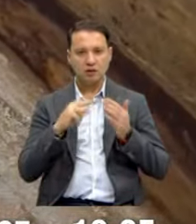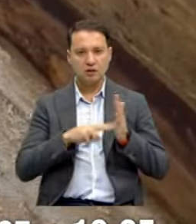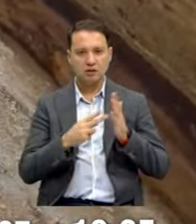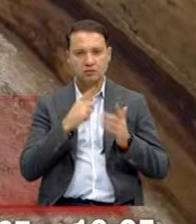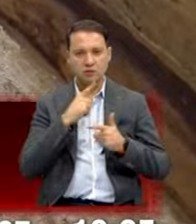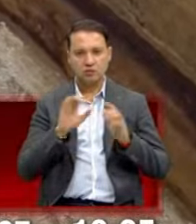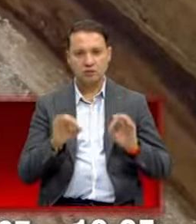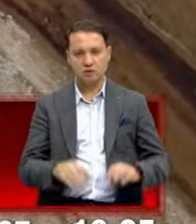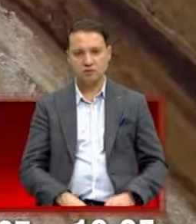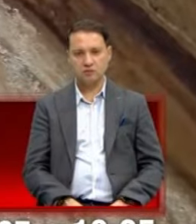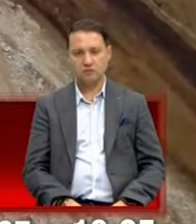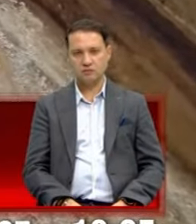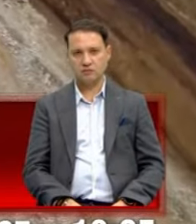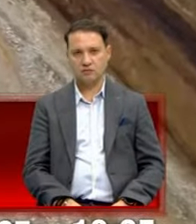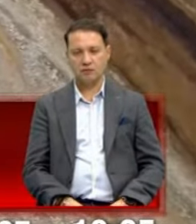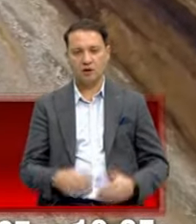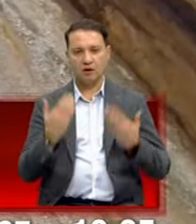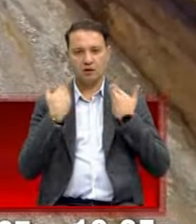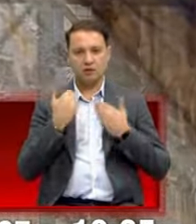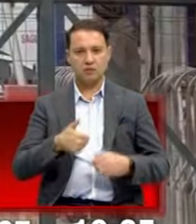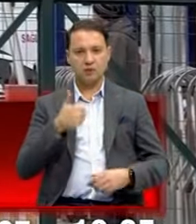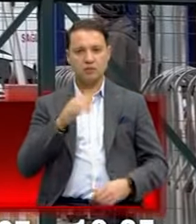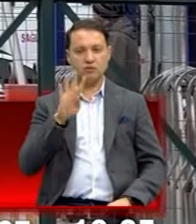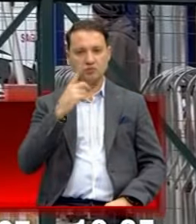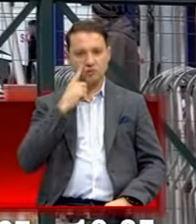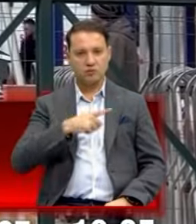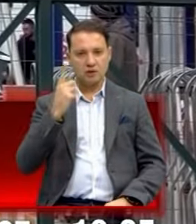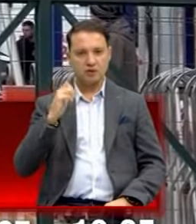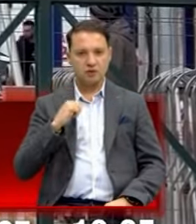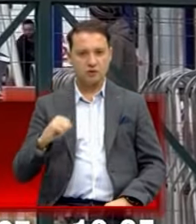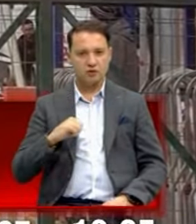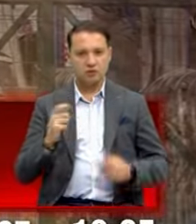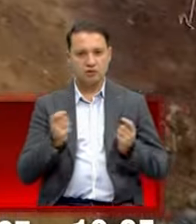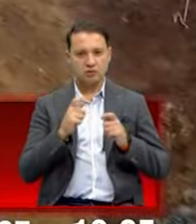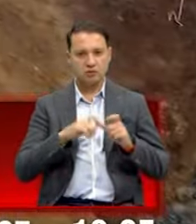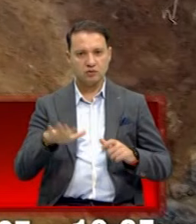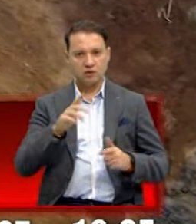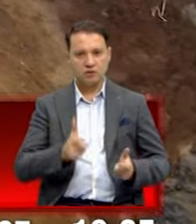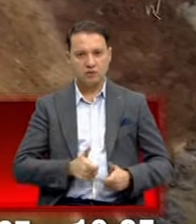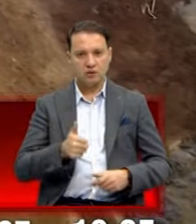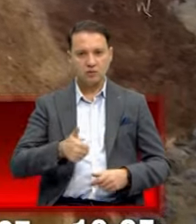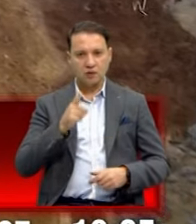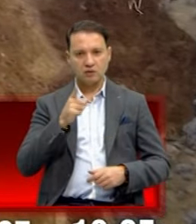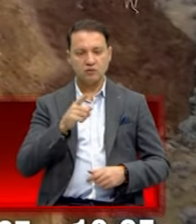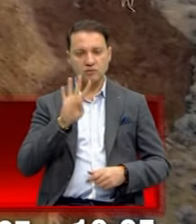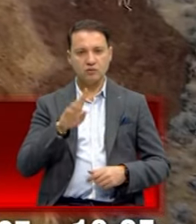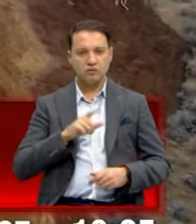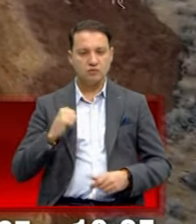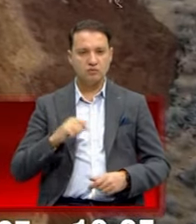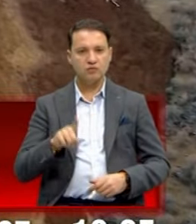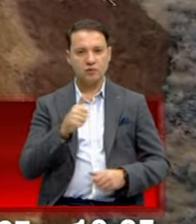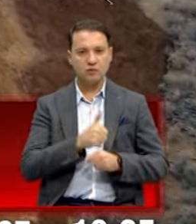idari soruşturma başlatıldı. Adalet Bakanlığı 4 Cumhuriyet Savcısı, Çalışma ve Sosyal Güvenlik Bakanlığı da 4